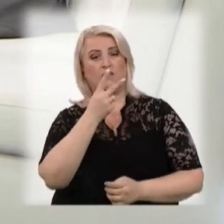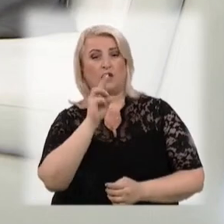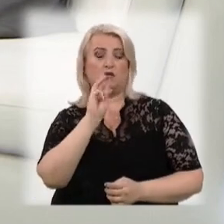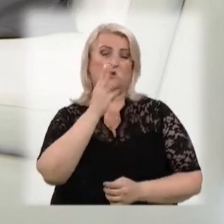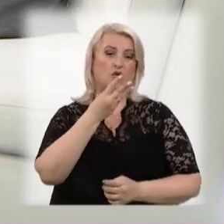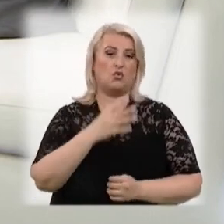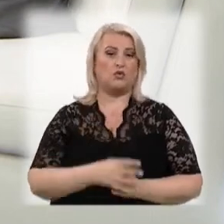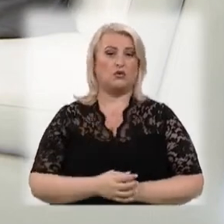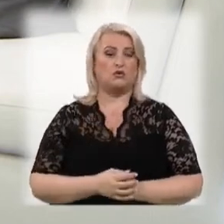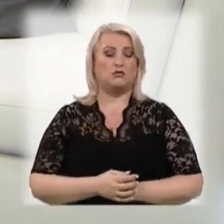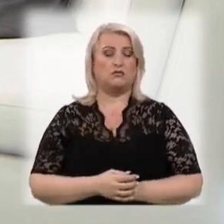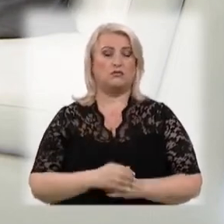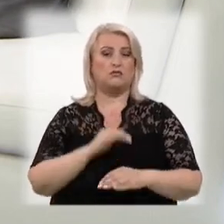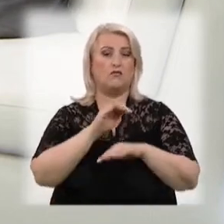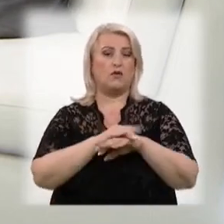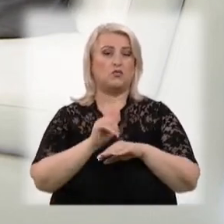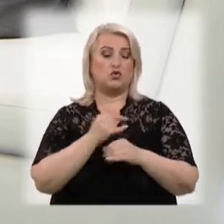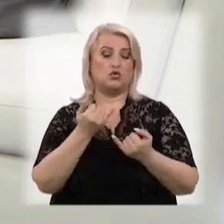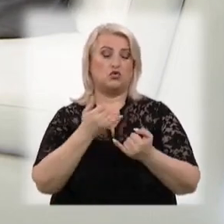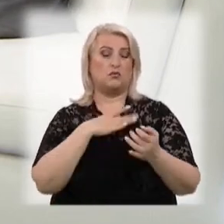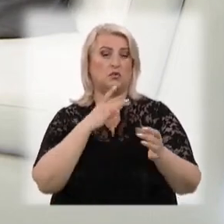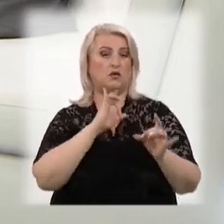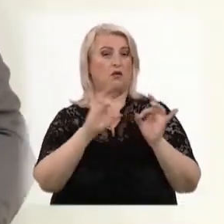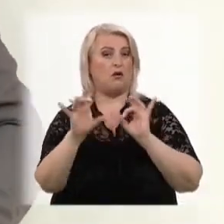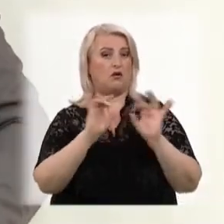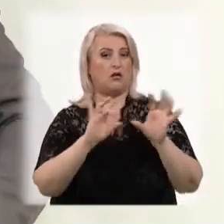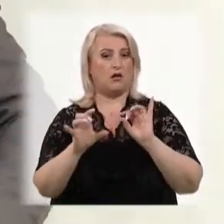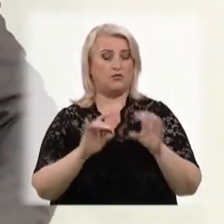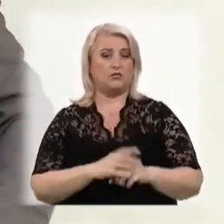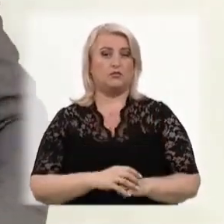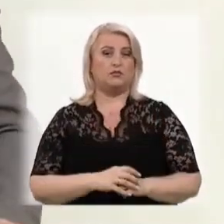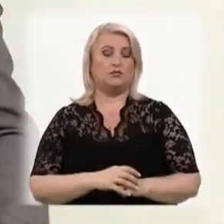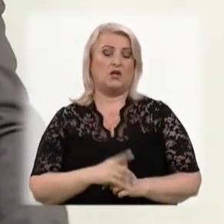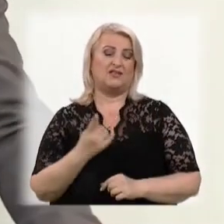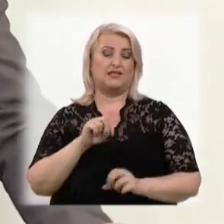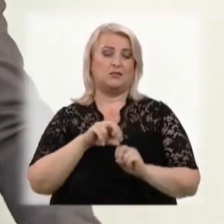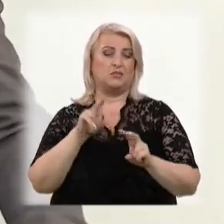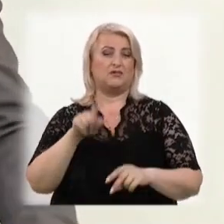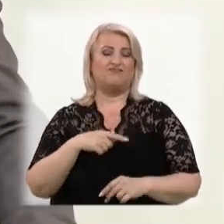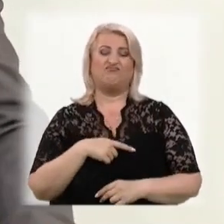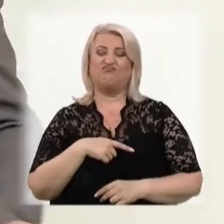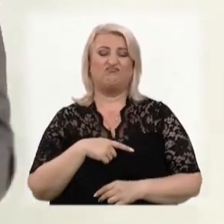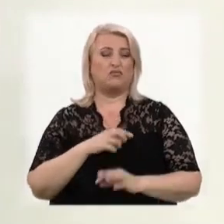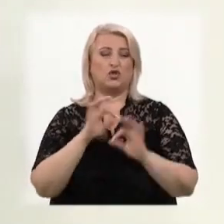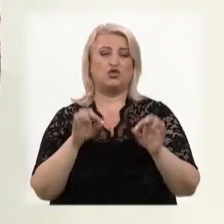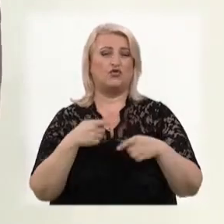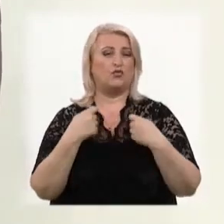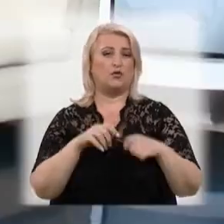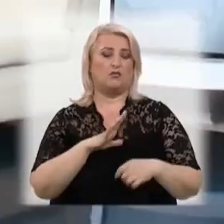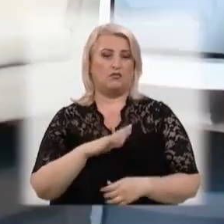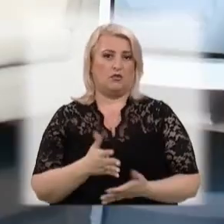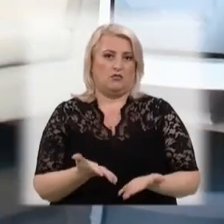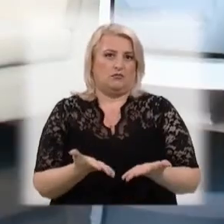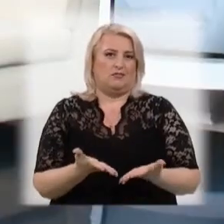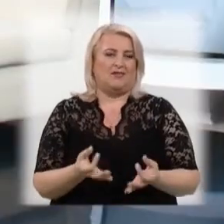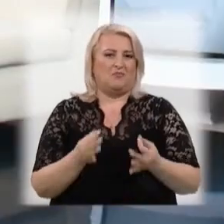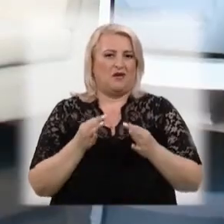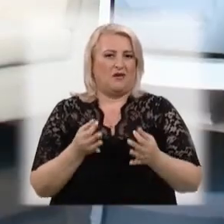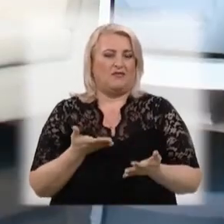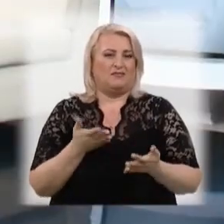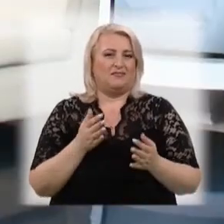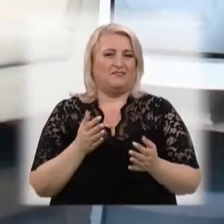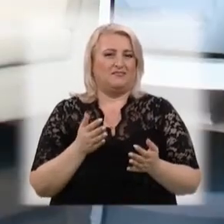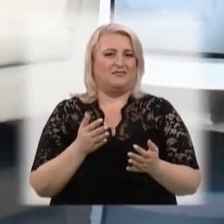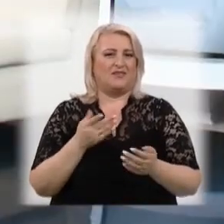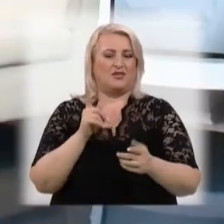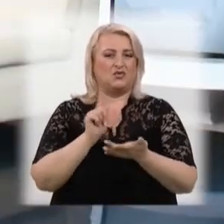realizări ca atunci caucazian cu publicitatea Da Și vă spele spune că vânzările au fost Da le poate fi venit cum ar veni bucata